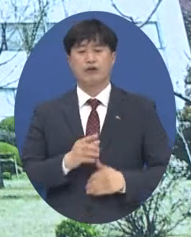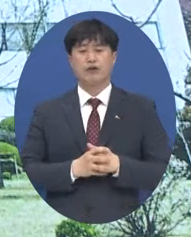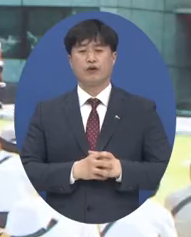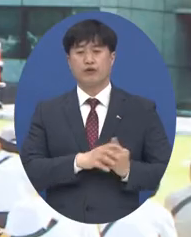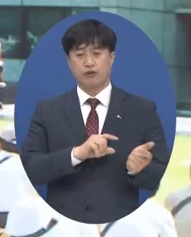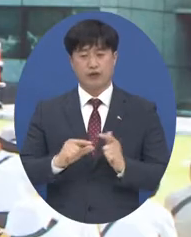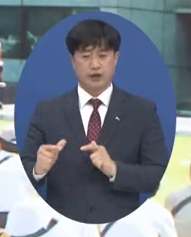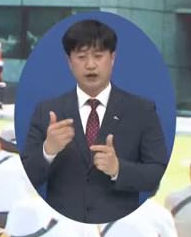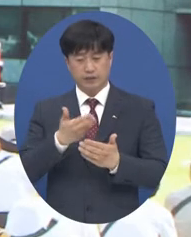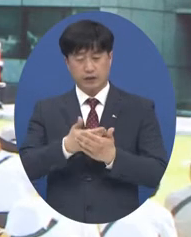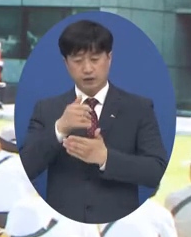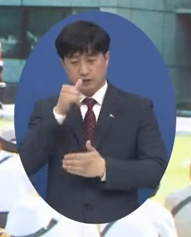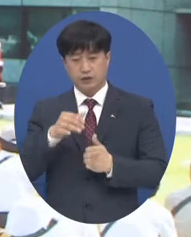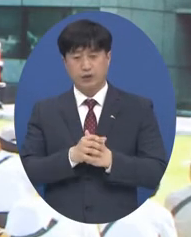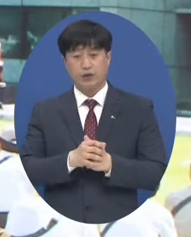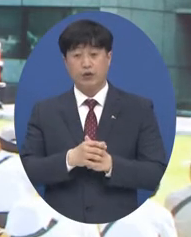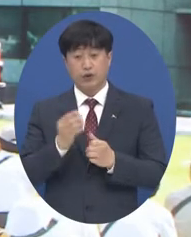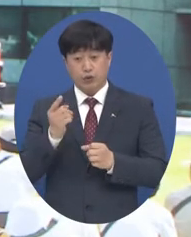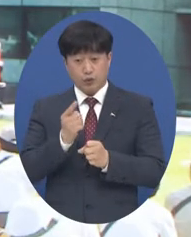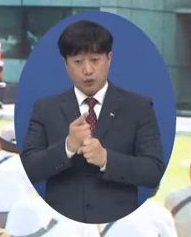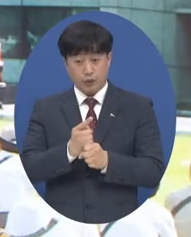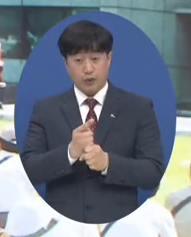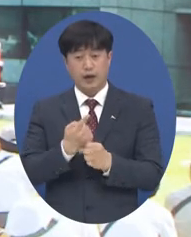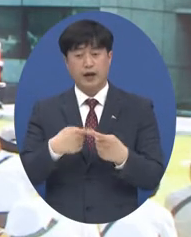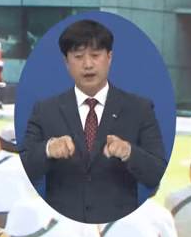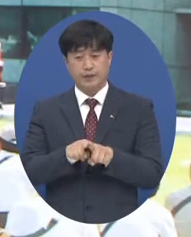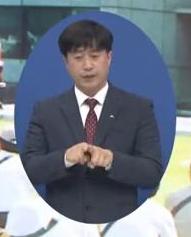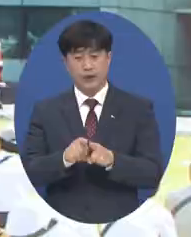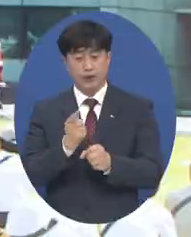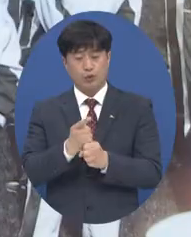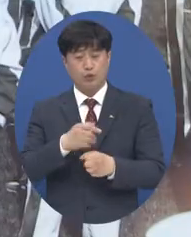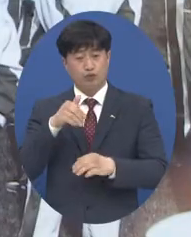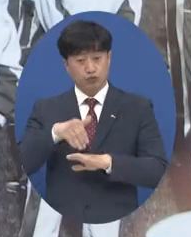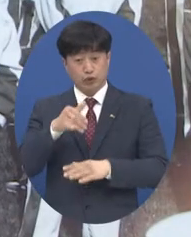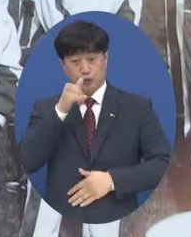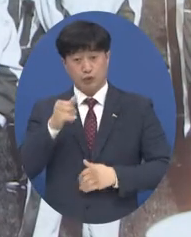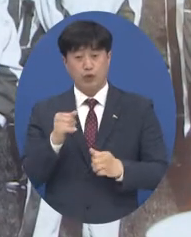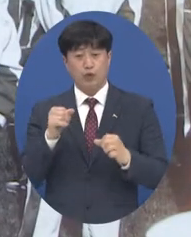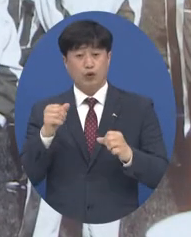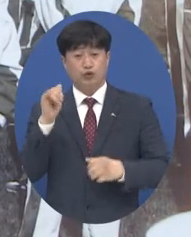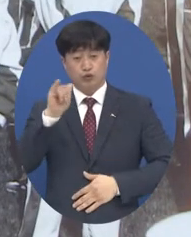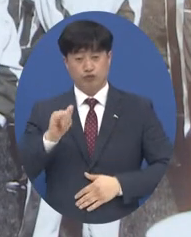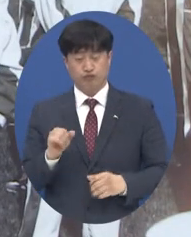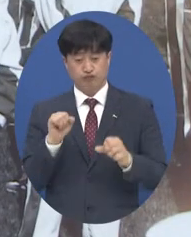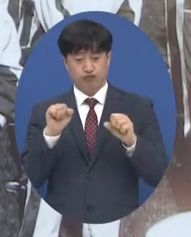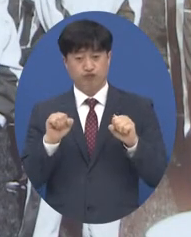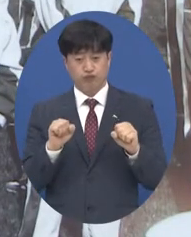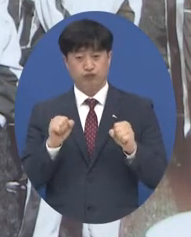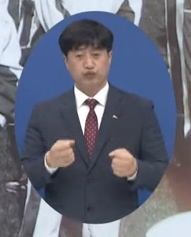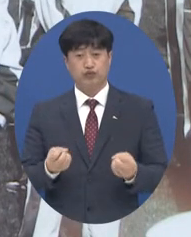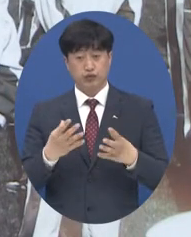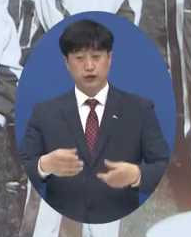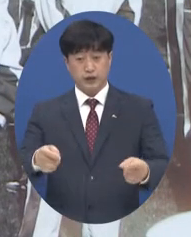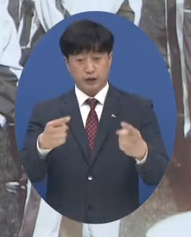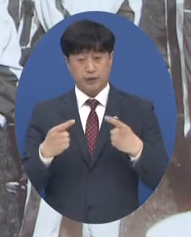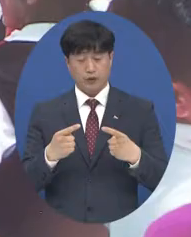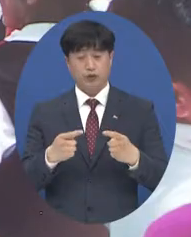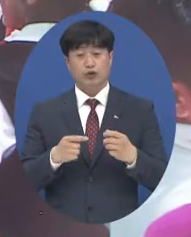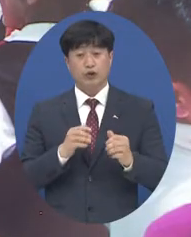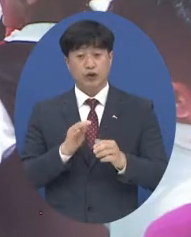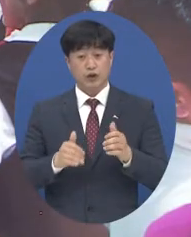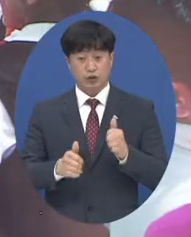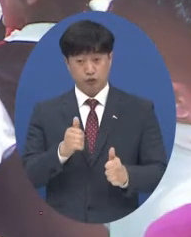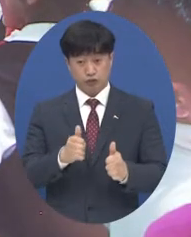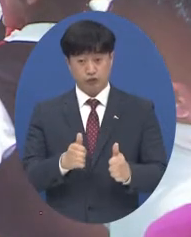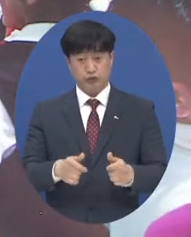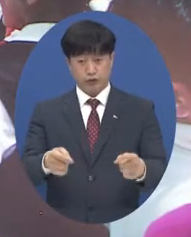있습니다. 도청사에서는 소방서와 합동으로 소방 훈련이 열렸고, 전국 체전에 출전하는 경기도 선수단이 모여 결의를